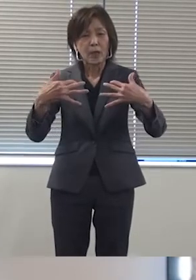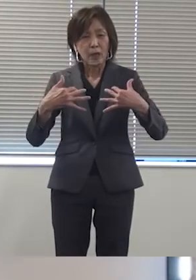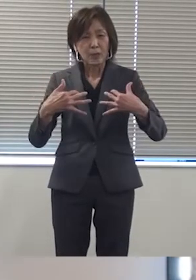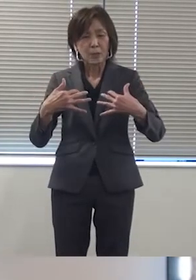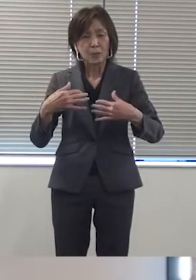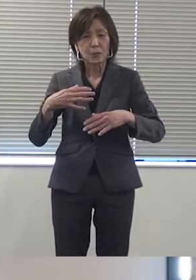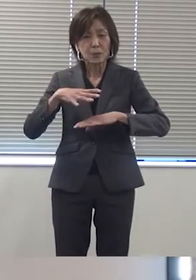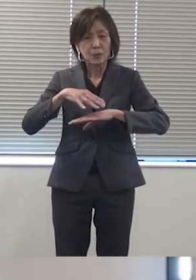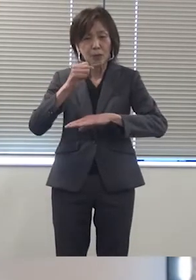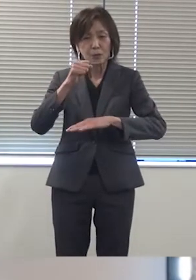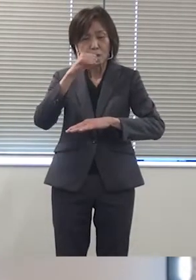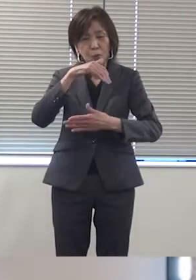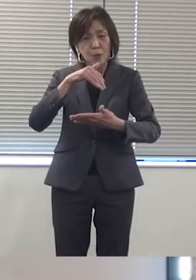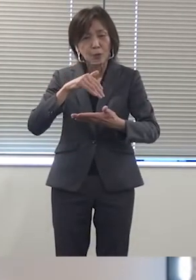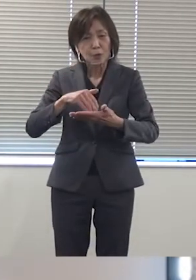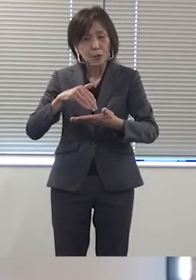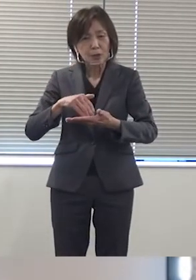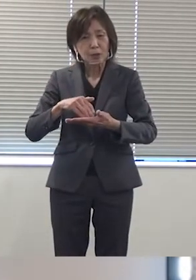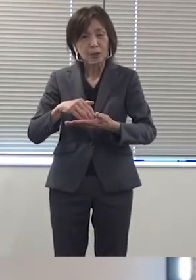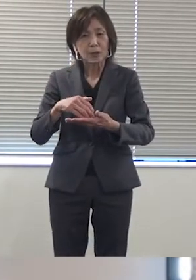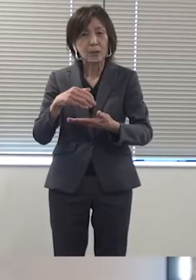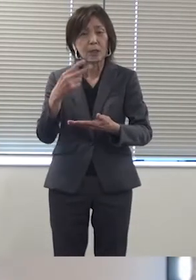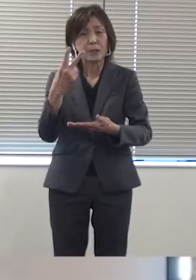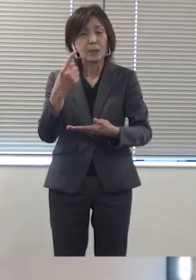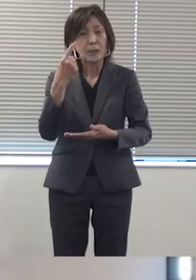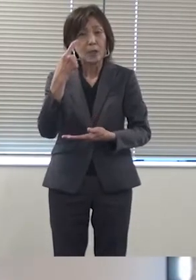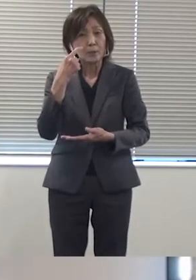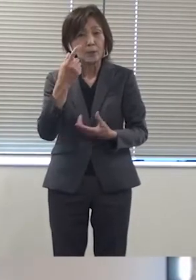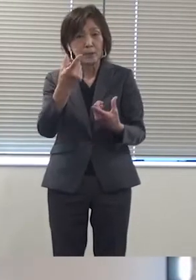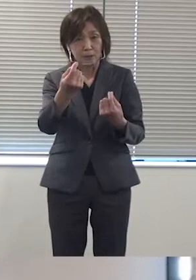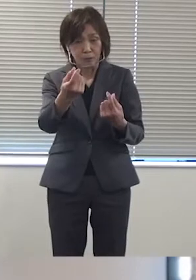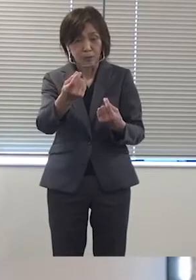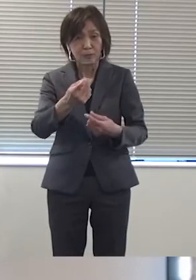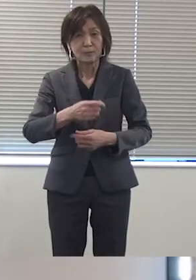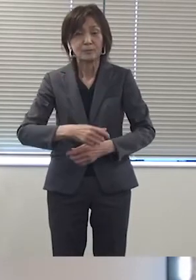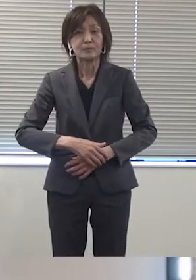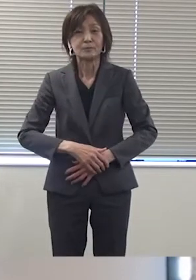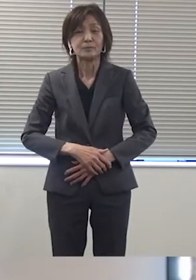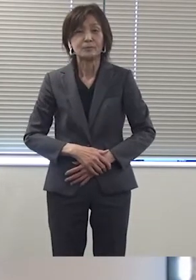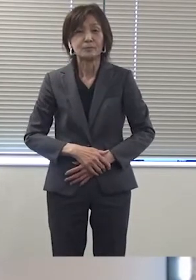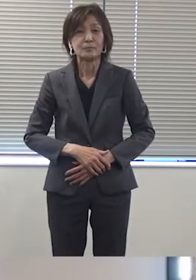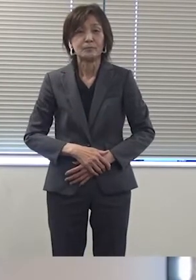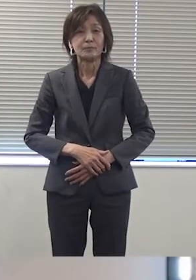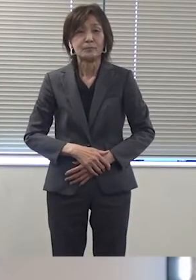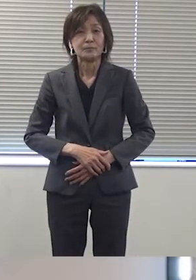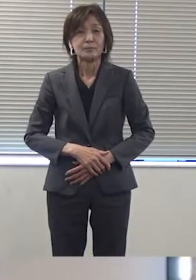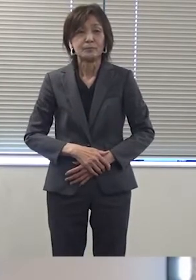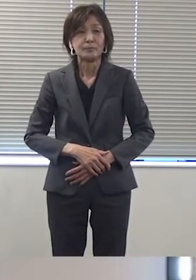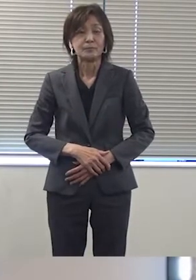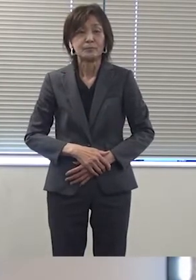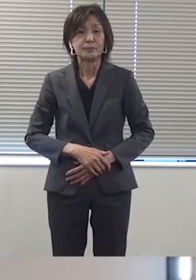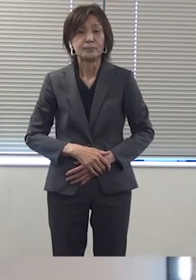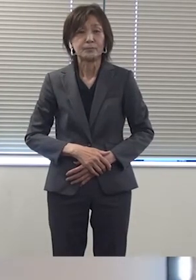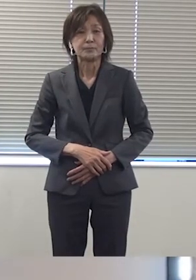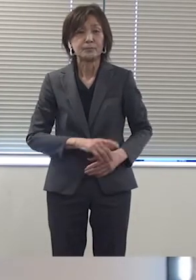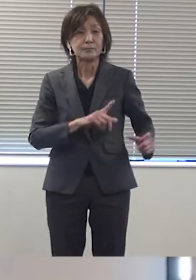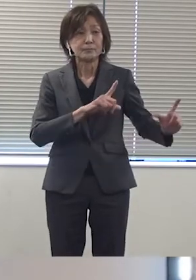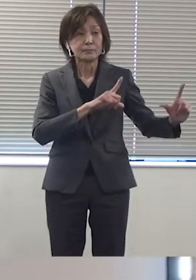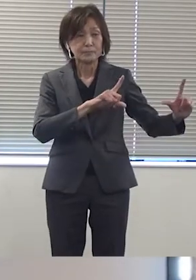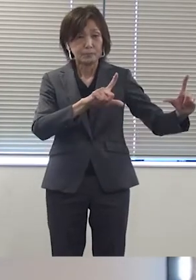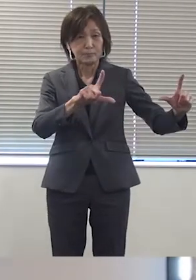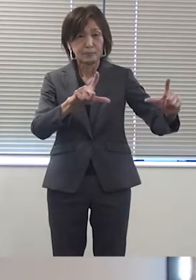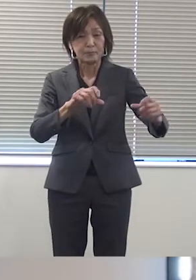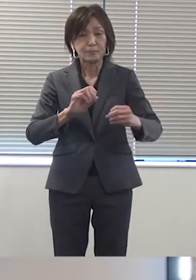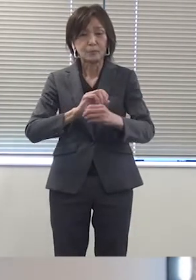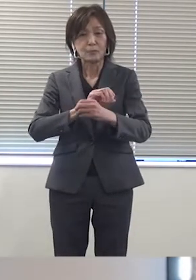ですね、 コロナの最初の感染は、まあ、令和2年の3月から始まりましたので、